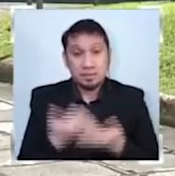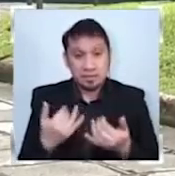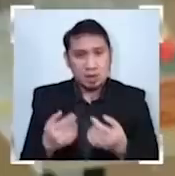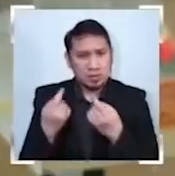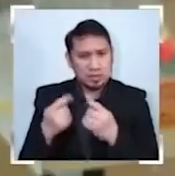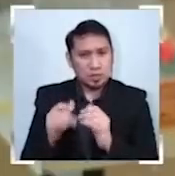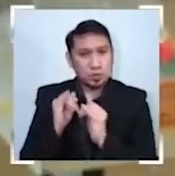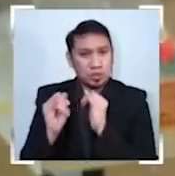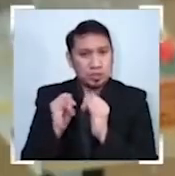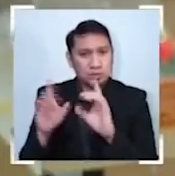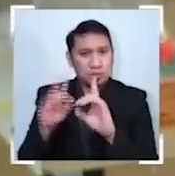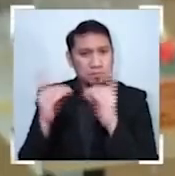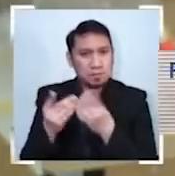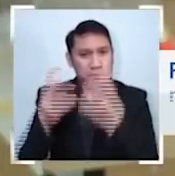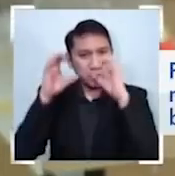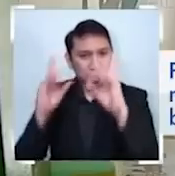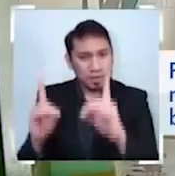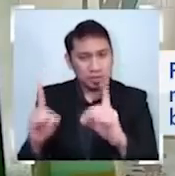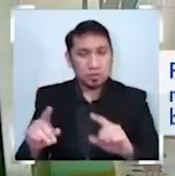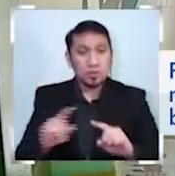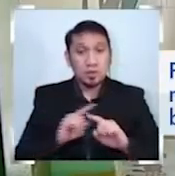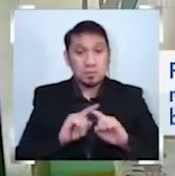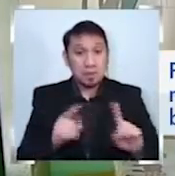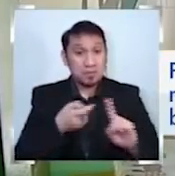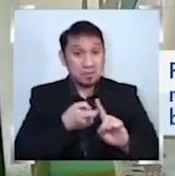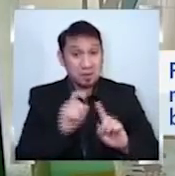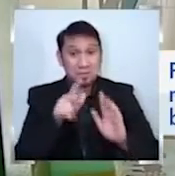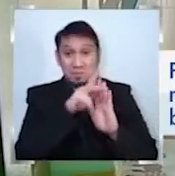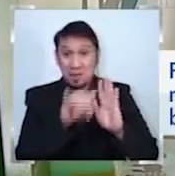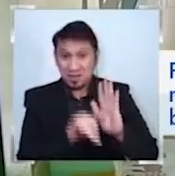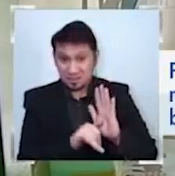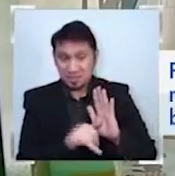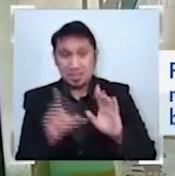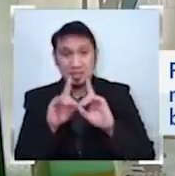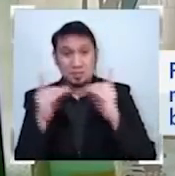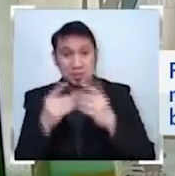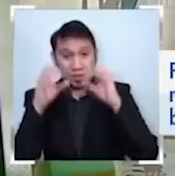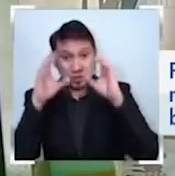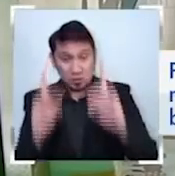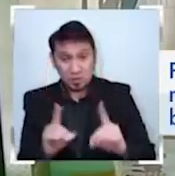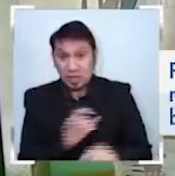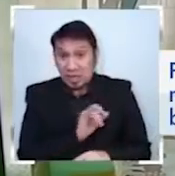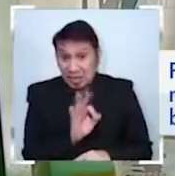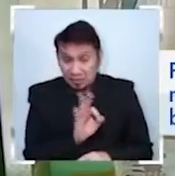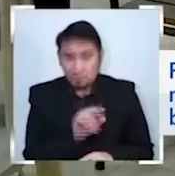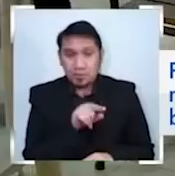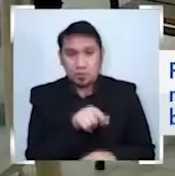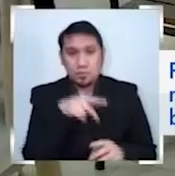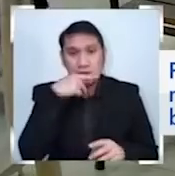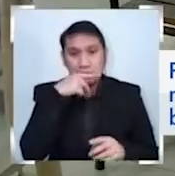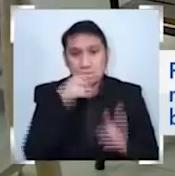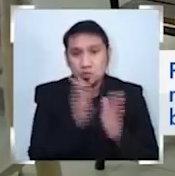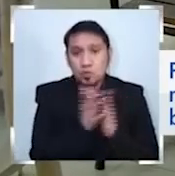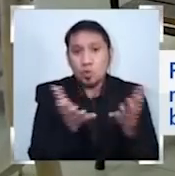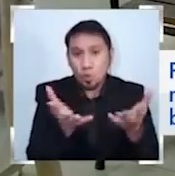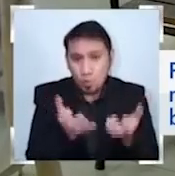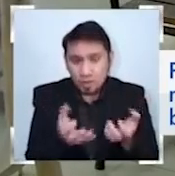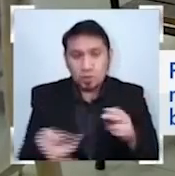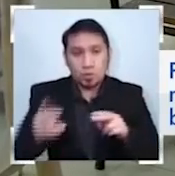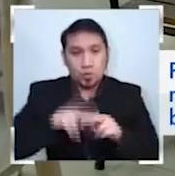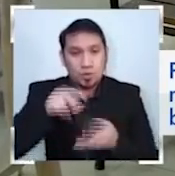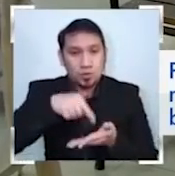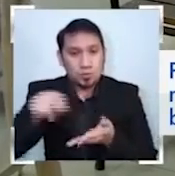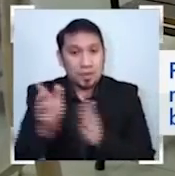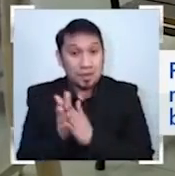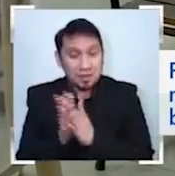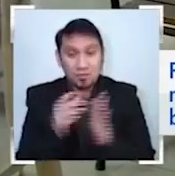Pero base sa mga panuntunan ng DepEd, kung nais magtaas na matrikula ng isang private school, kinakailangan magsumite ng mga dokumento